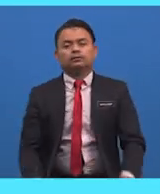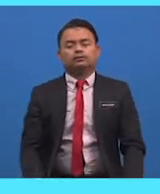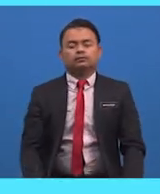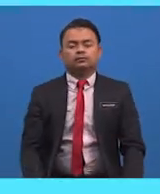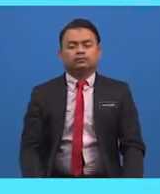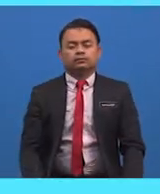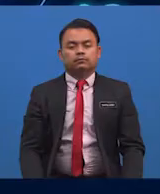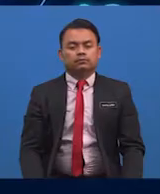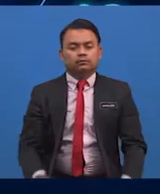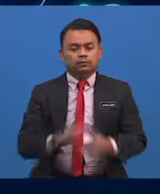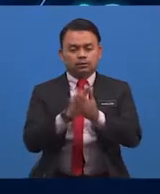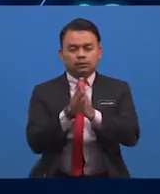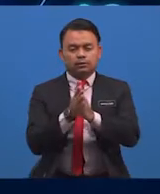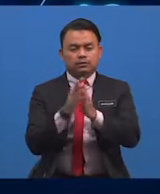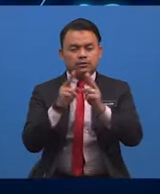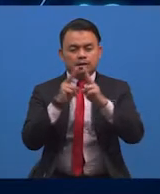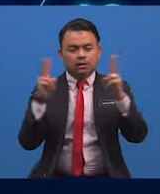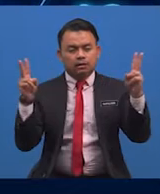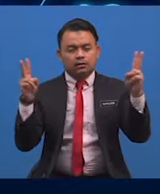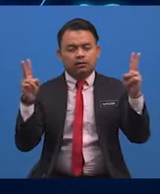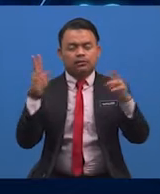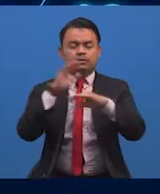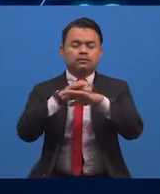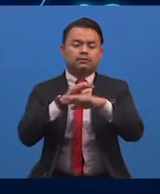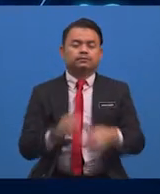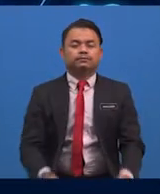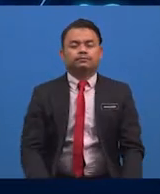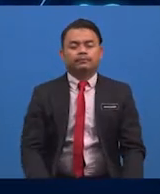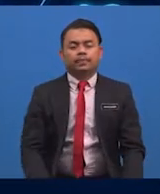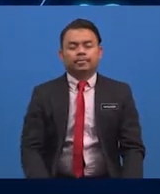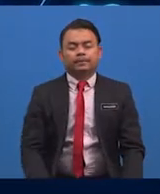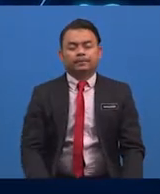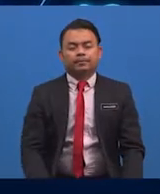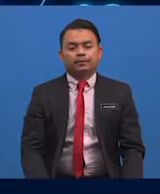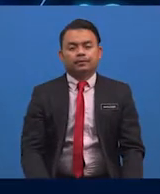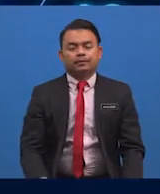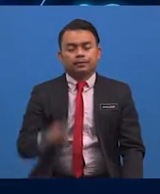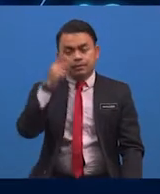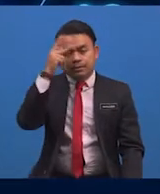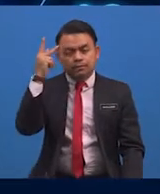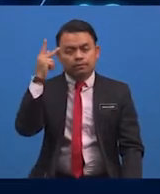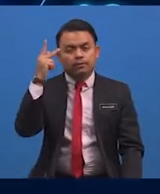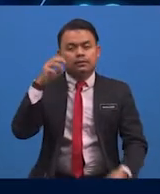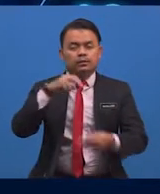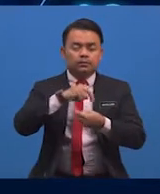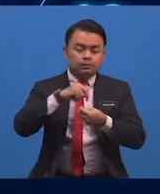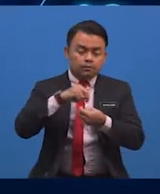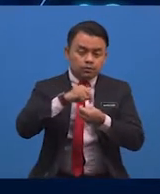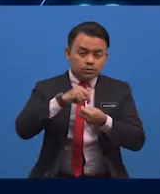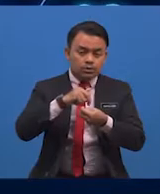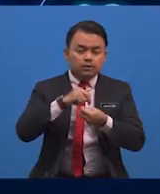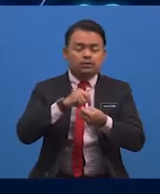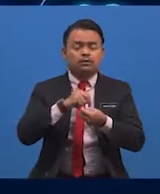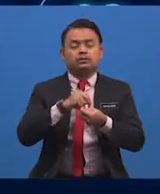dahsyat. Keadaan ini akan menyebabkan kemusnahan infrastruktur serta kemusnahan flora dan juga